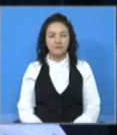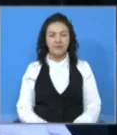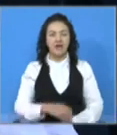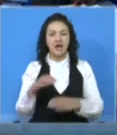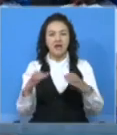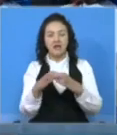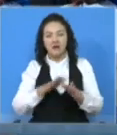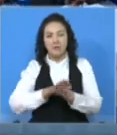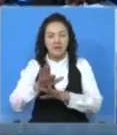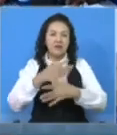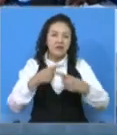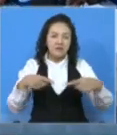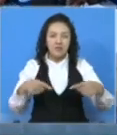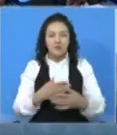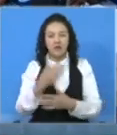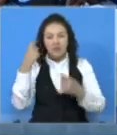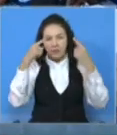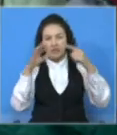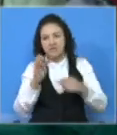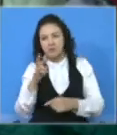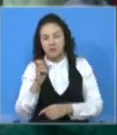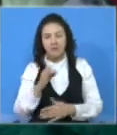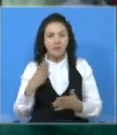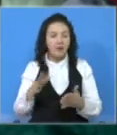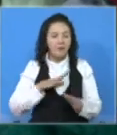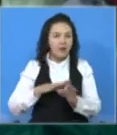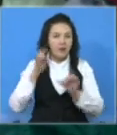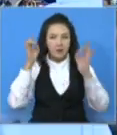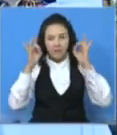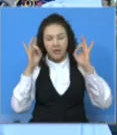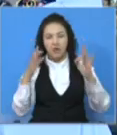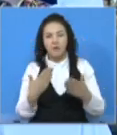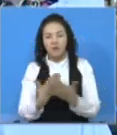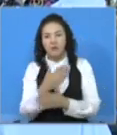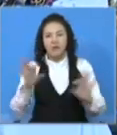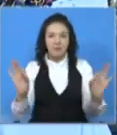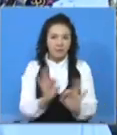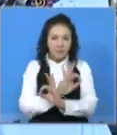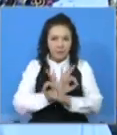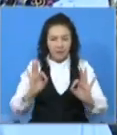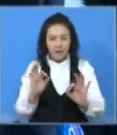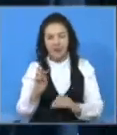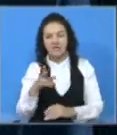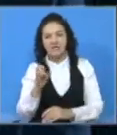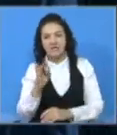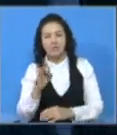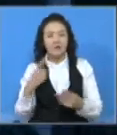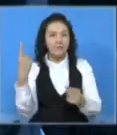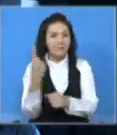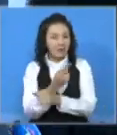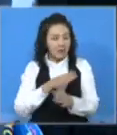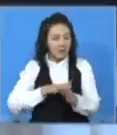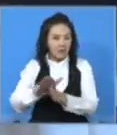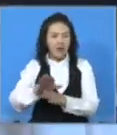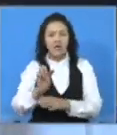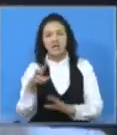Оркестр сыграл несколько произведений Максима Менкишева. Кроме того, прозвучали и премьеры новых песен. К примеру, Марат Айтимов впервые исполнил